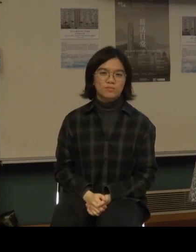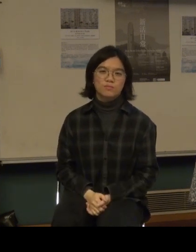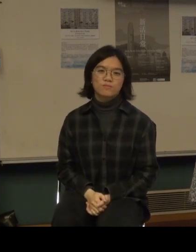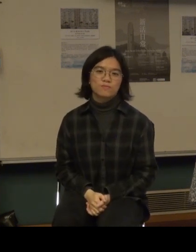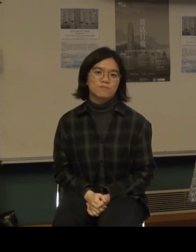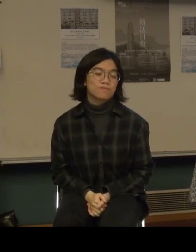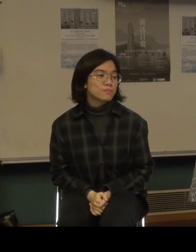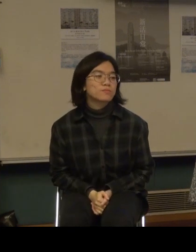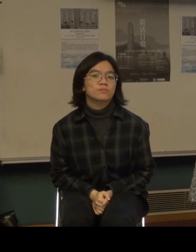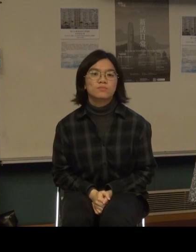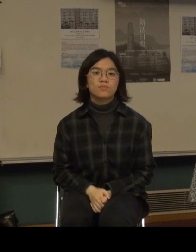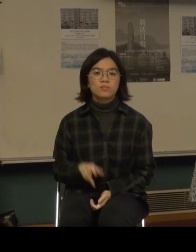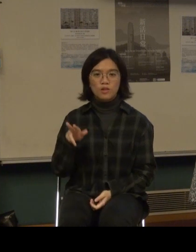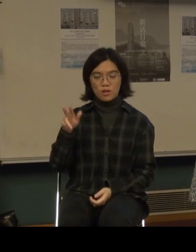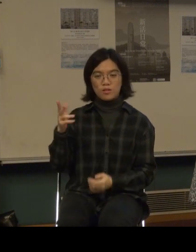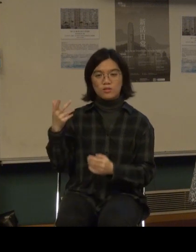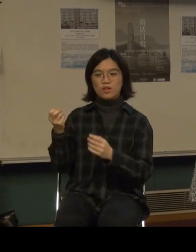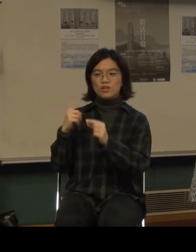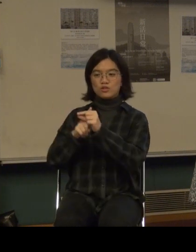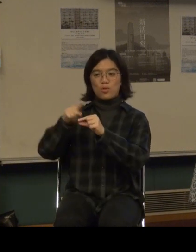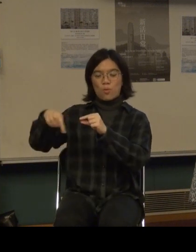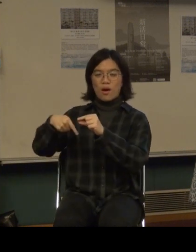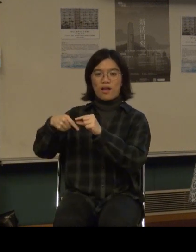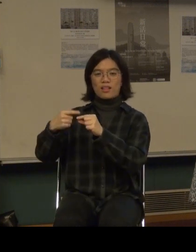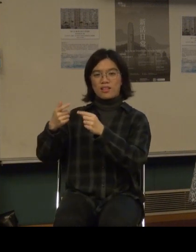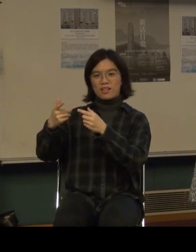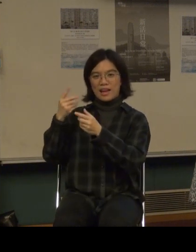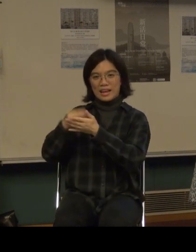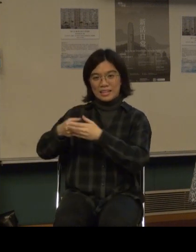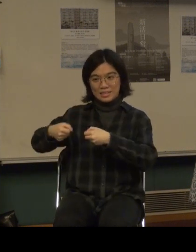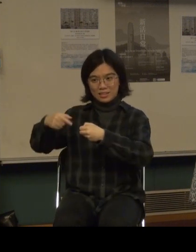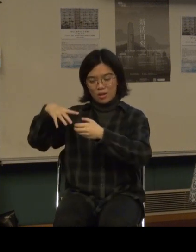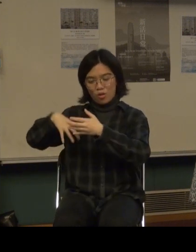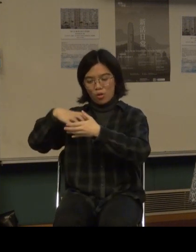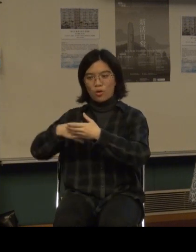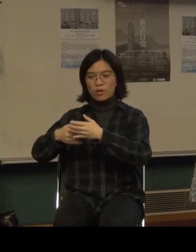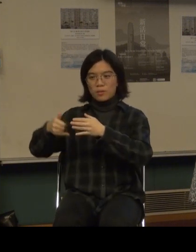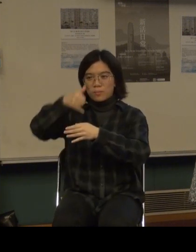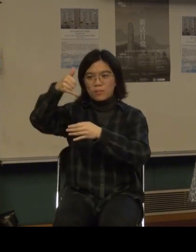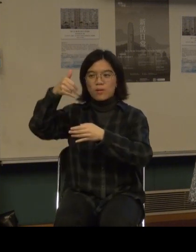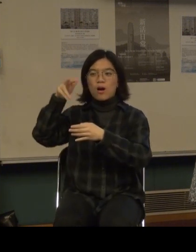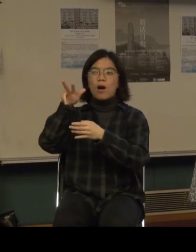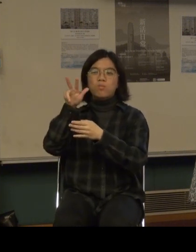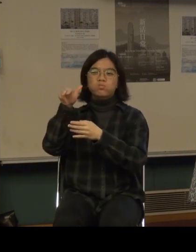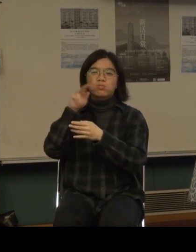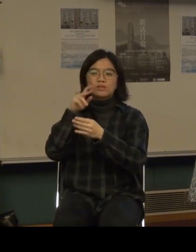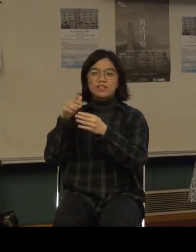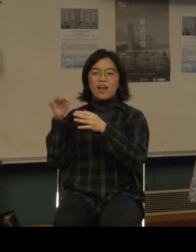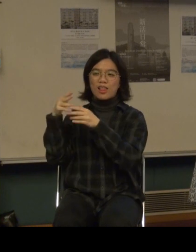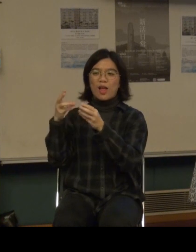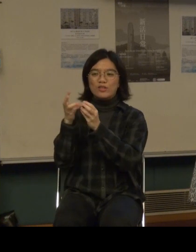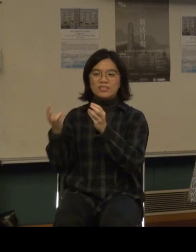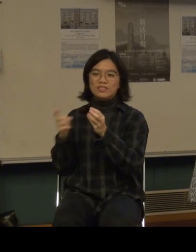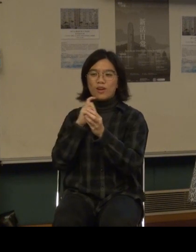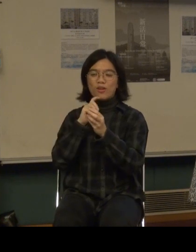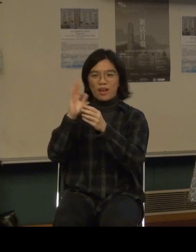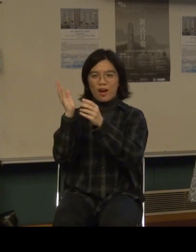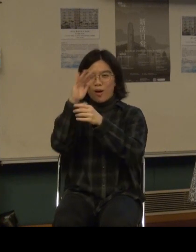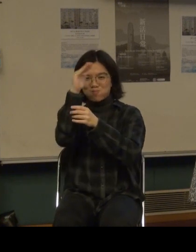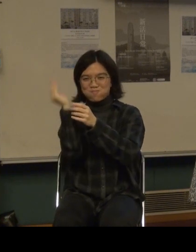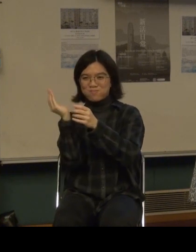咁入邊嘅樓梯亦都係啦，即係一條樓梯就都好流線型咁樣帶到落嚟咧，有翻一個咧端處一個彎位